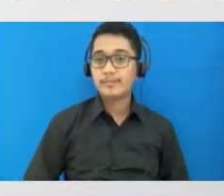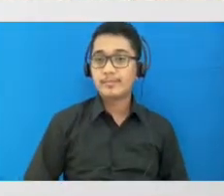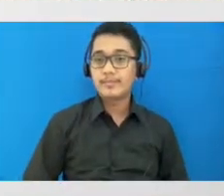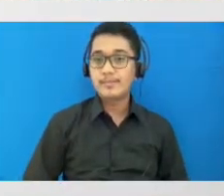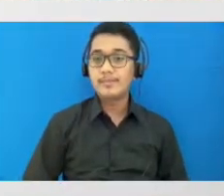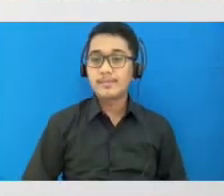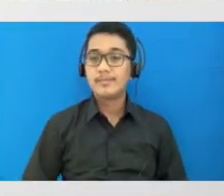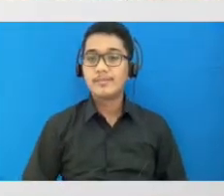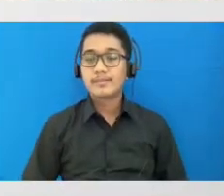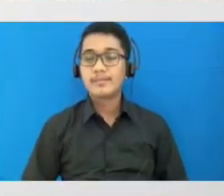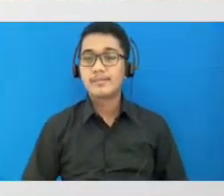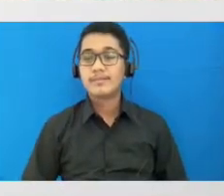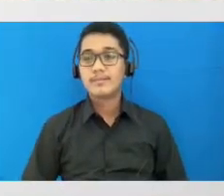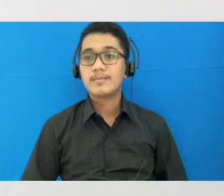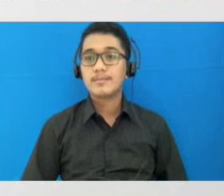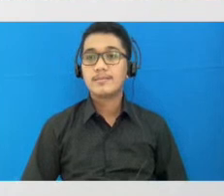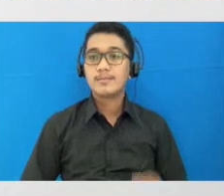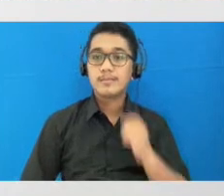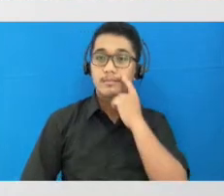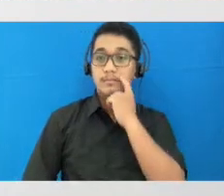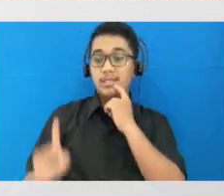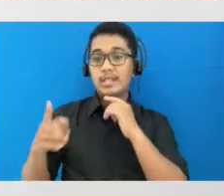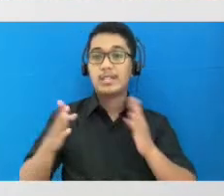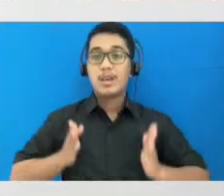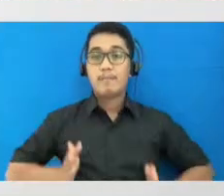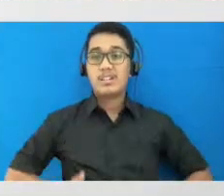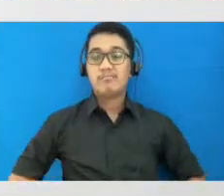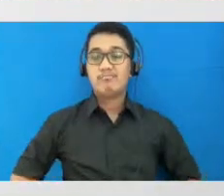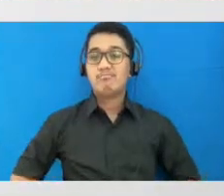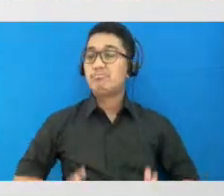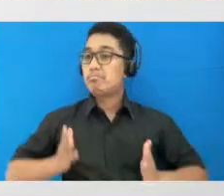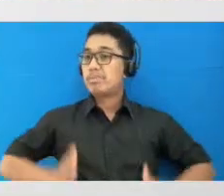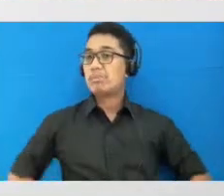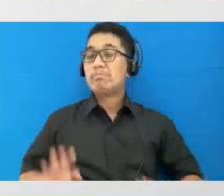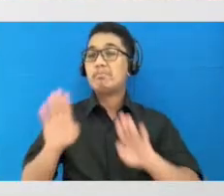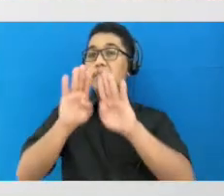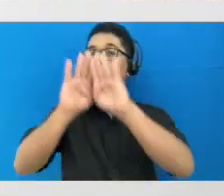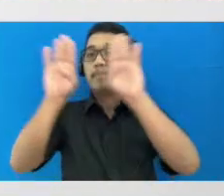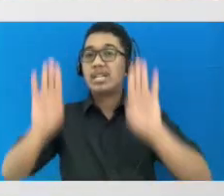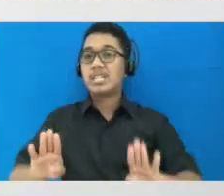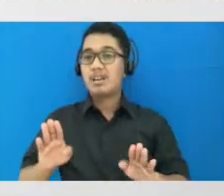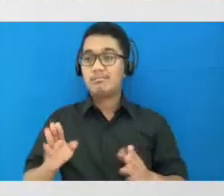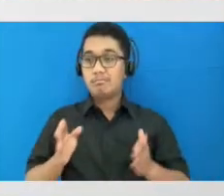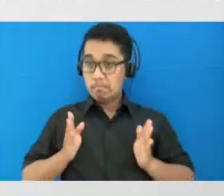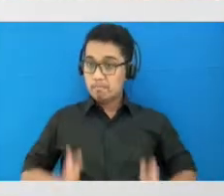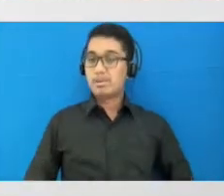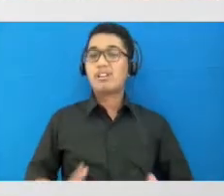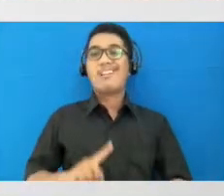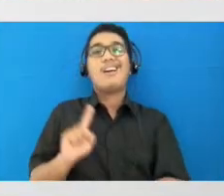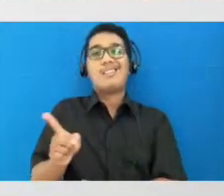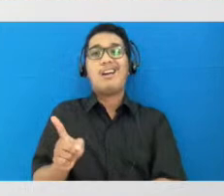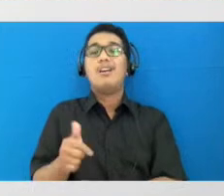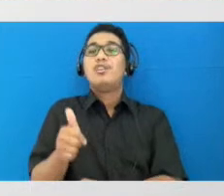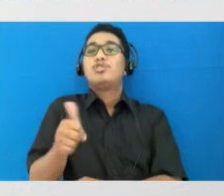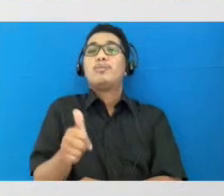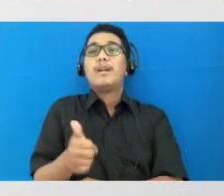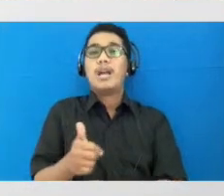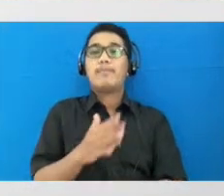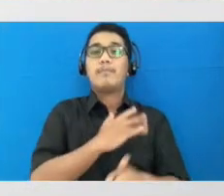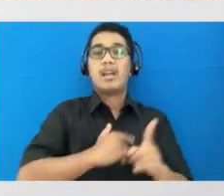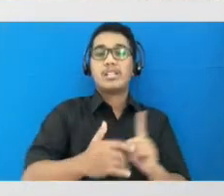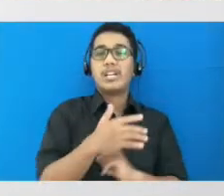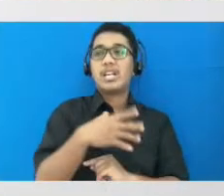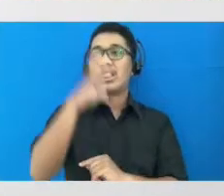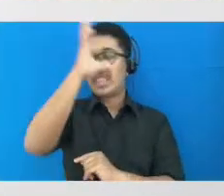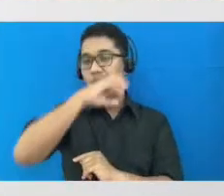juga peran serta media ini bisa sangat membantu masyarakat agar hak-hak mereka dapat lebih